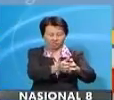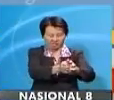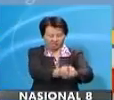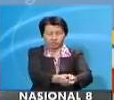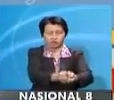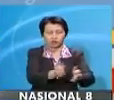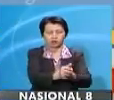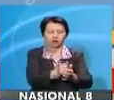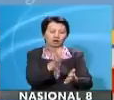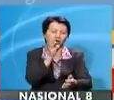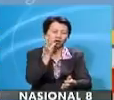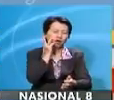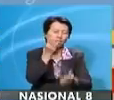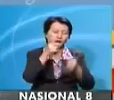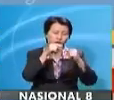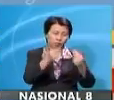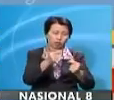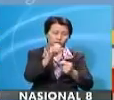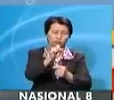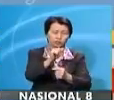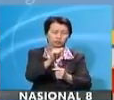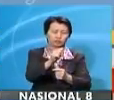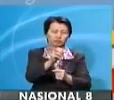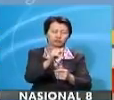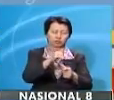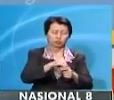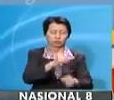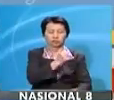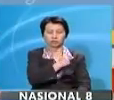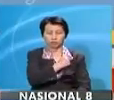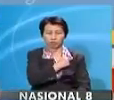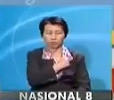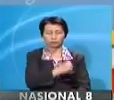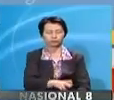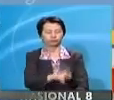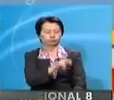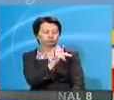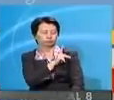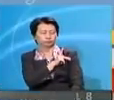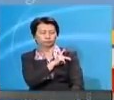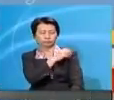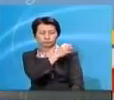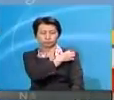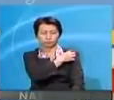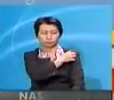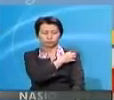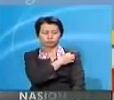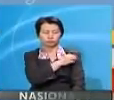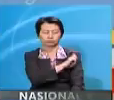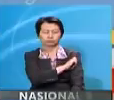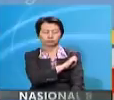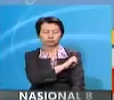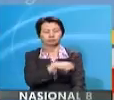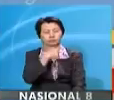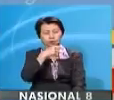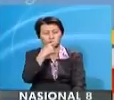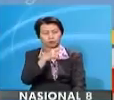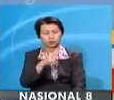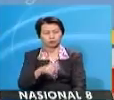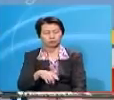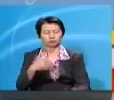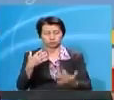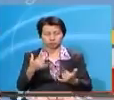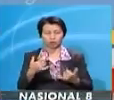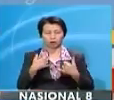dan kacang soyanya di Kanada. Menurut Ketua Pegawai Eksekutifnya, Datuk Muhammad Imin Mavani Abdullah, FGV